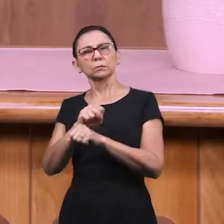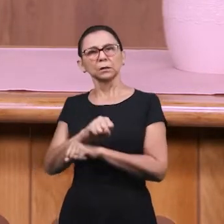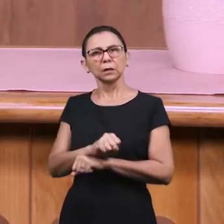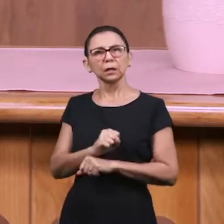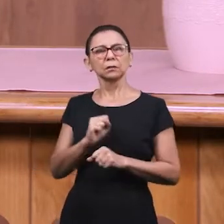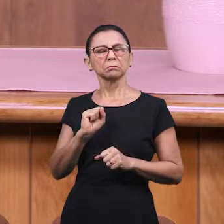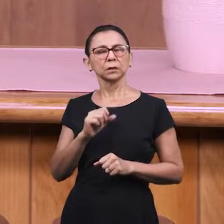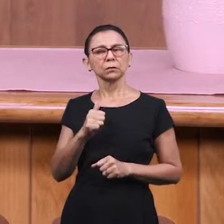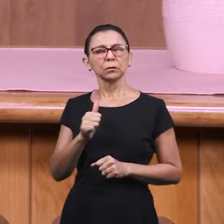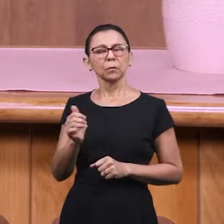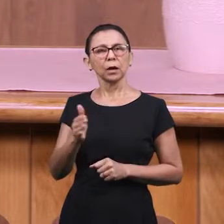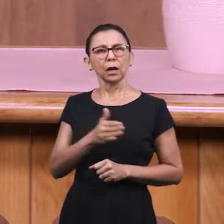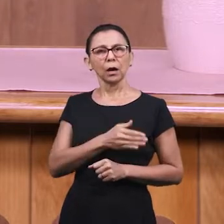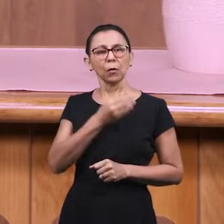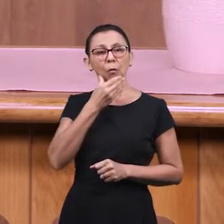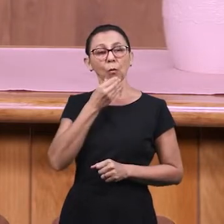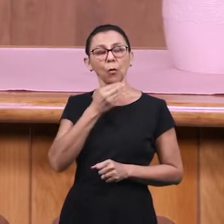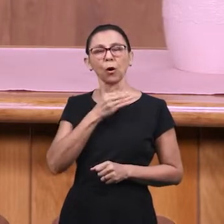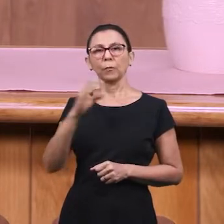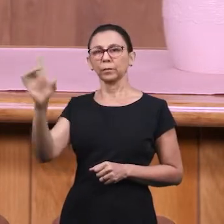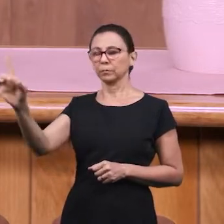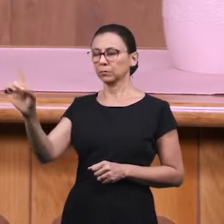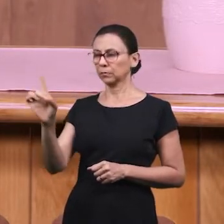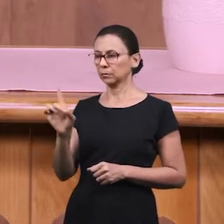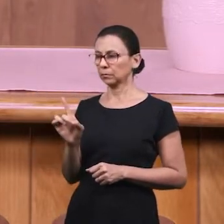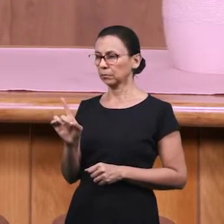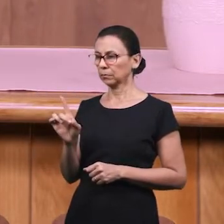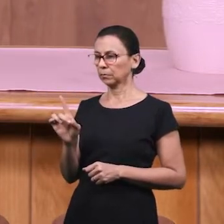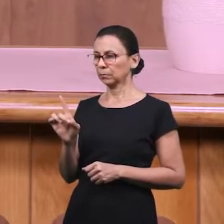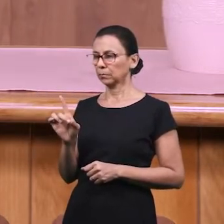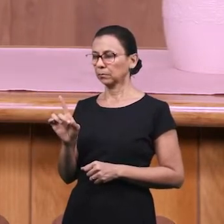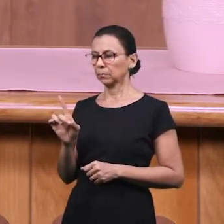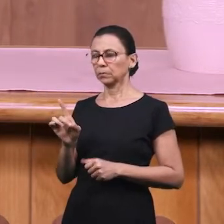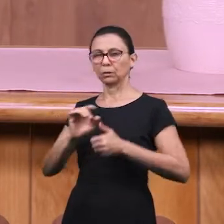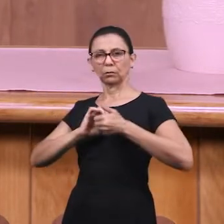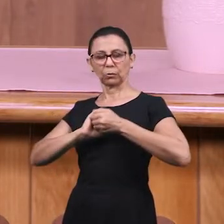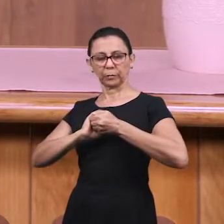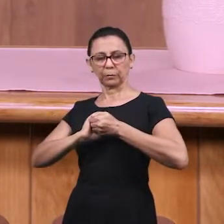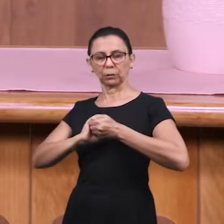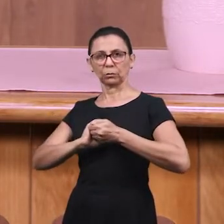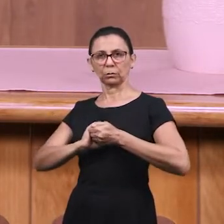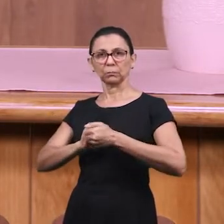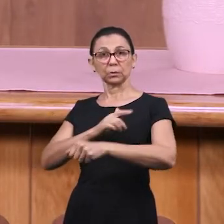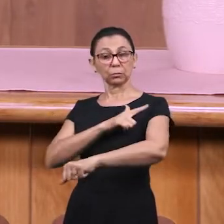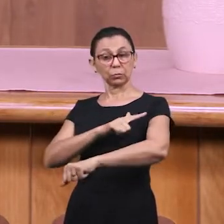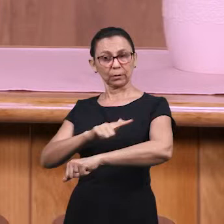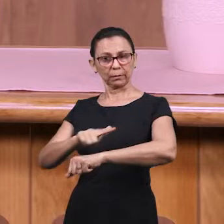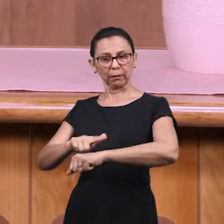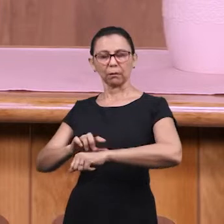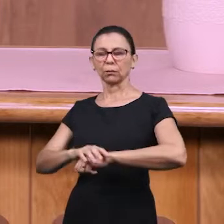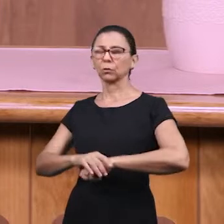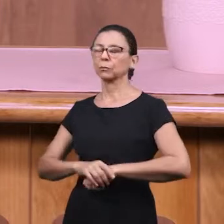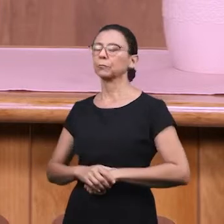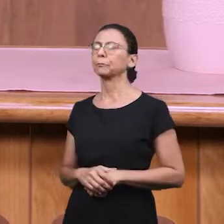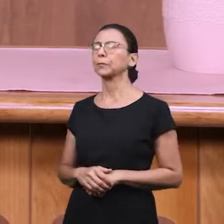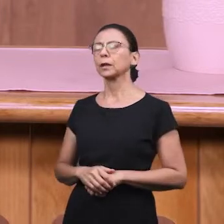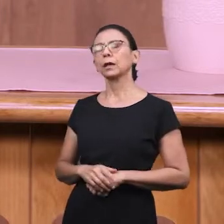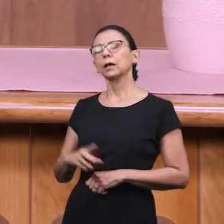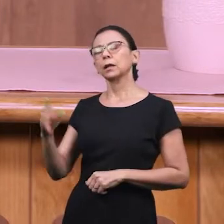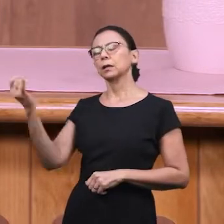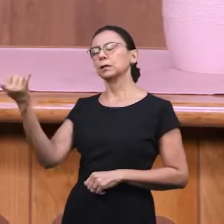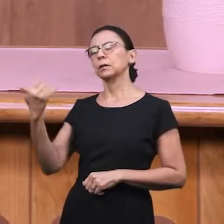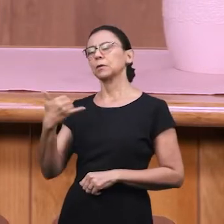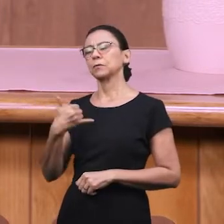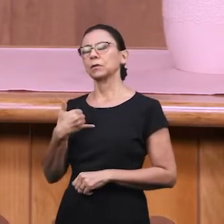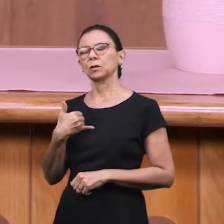мне поговорить, поприветствовал меня, очень воспитанный такой человек. И очень так просто и открыто сказал, я не